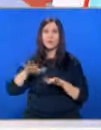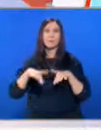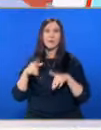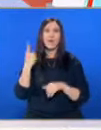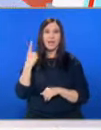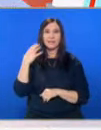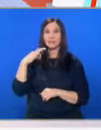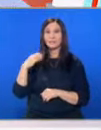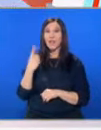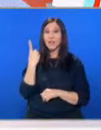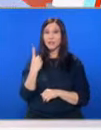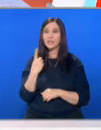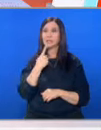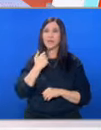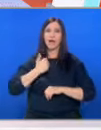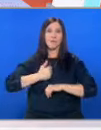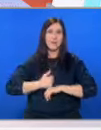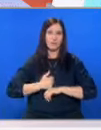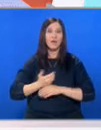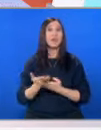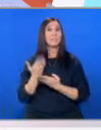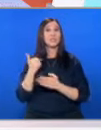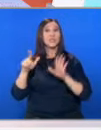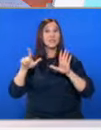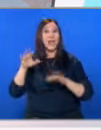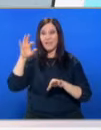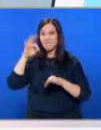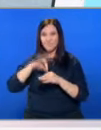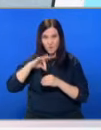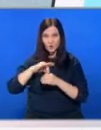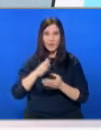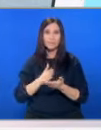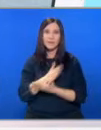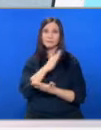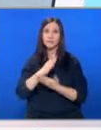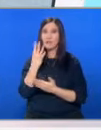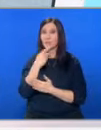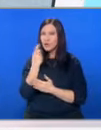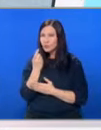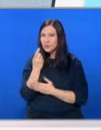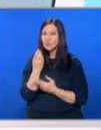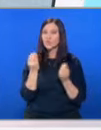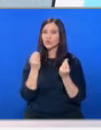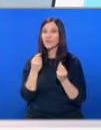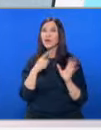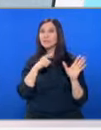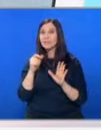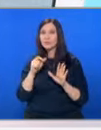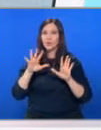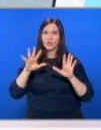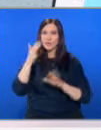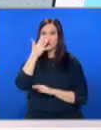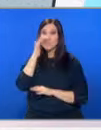за президент и един за кметове. Предишните 7 вота през последните 3 години са ни стрували